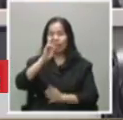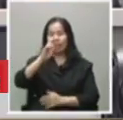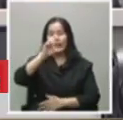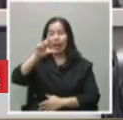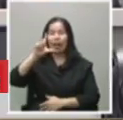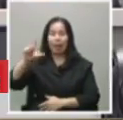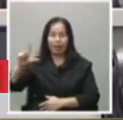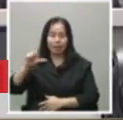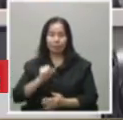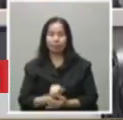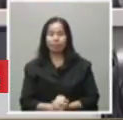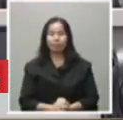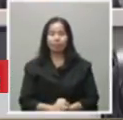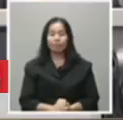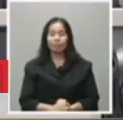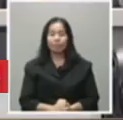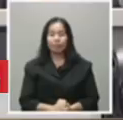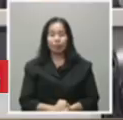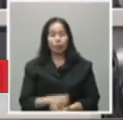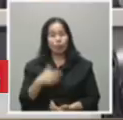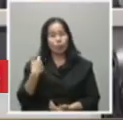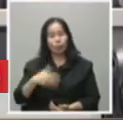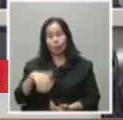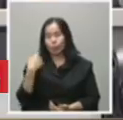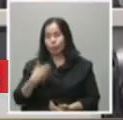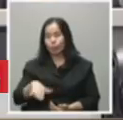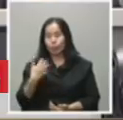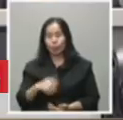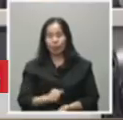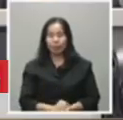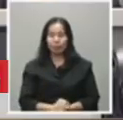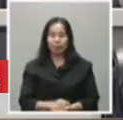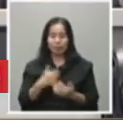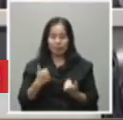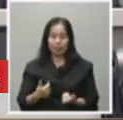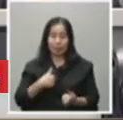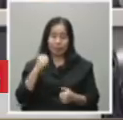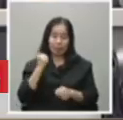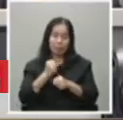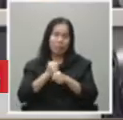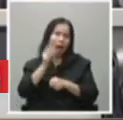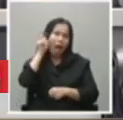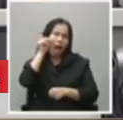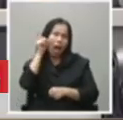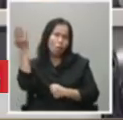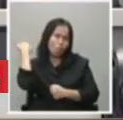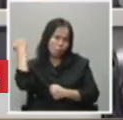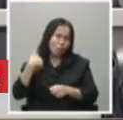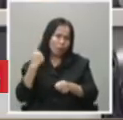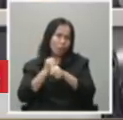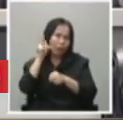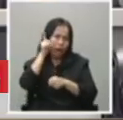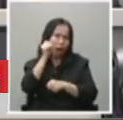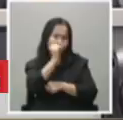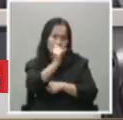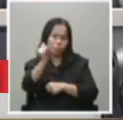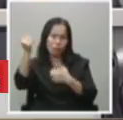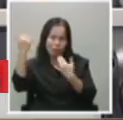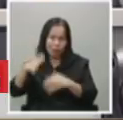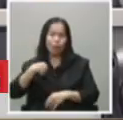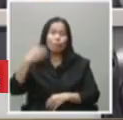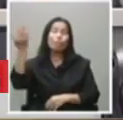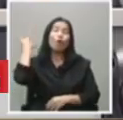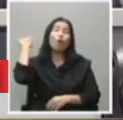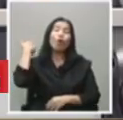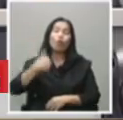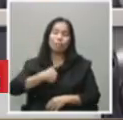ารพครับโอ้โหนี่ผมเกิดมาอยู่ในผมเป็นนักข่าวหลายที่ท่านประธานครับอยู่อุตสาหกรรมบ้างทำเนียบบ้างสภาบ้างสมัยก่